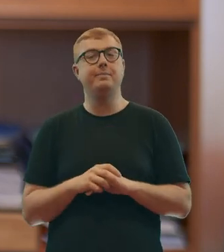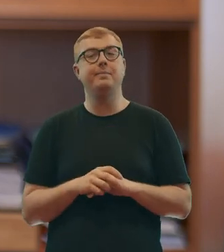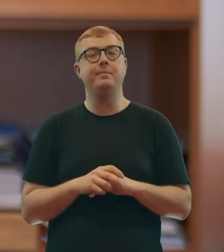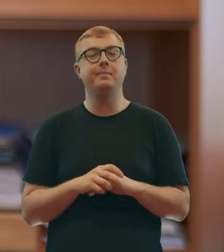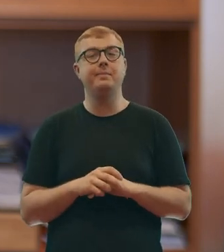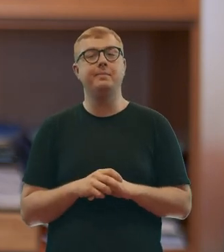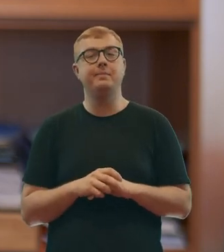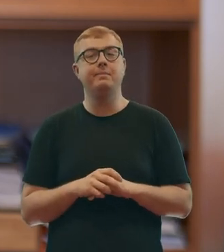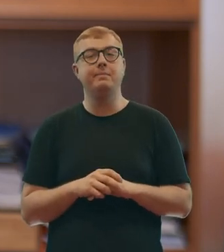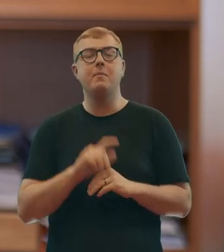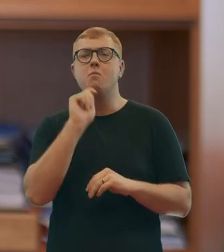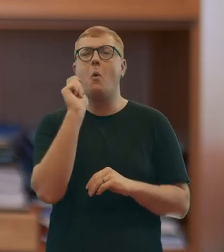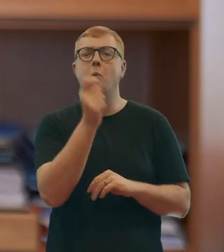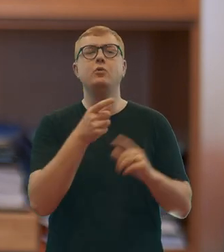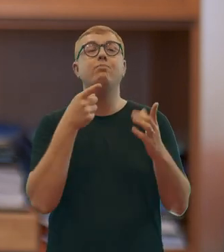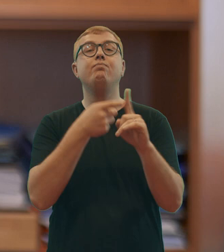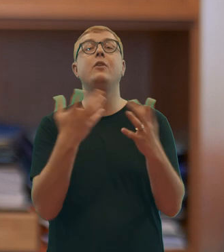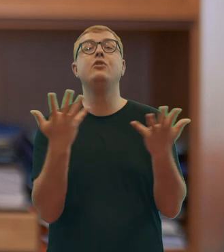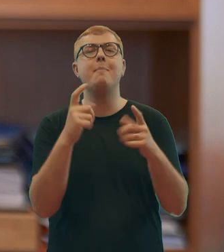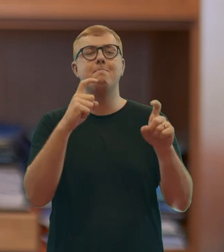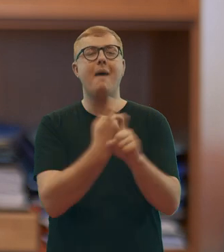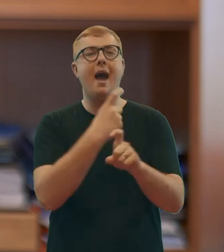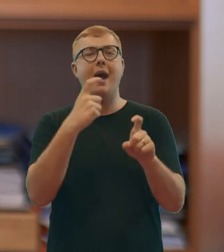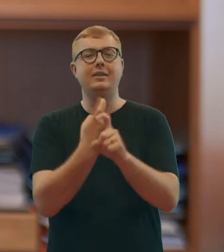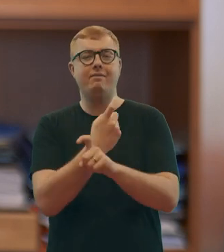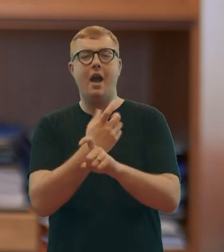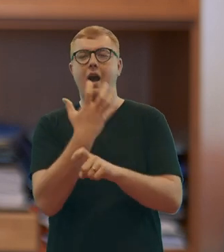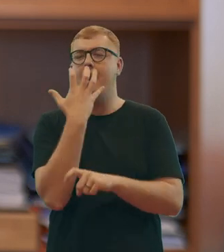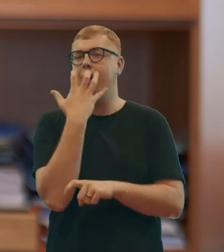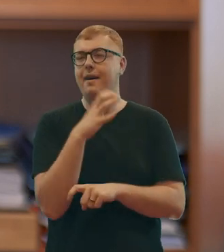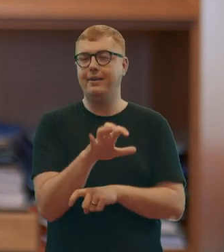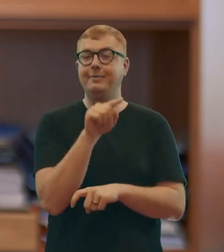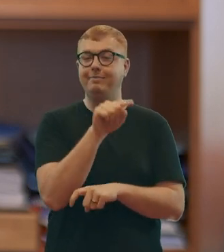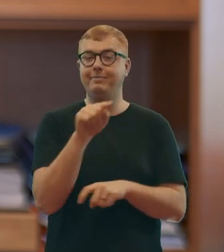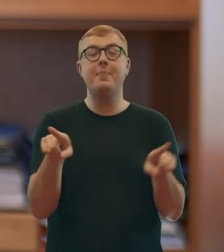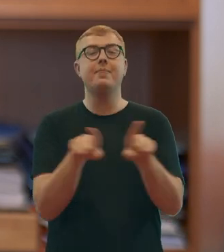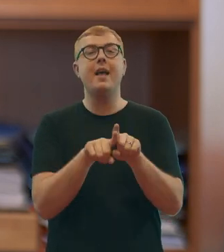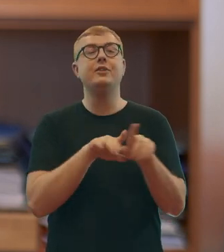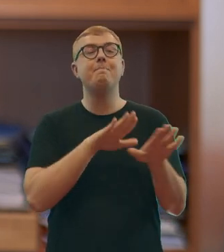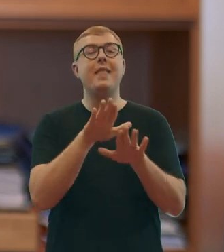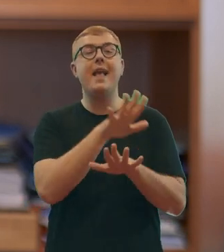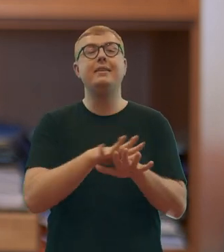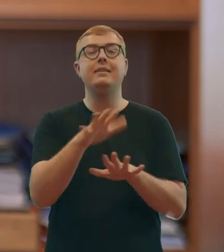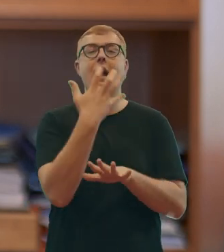podróże. Zwłaszcza te do egzotycznych krajów, bo w